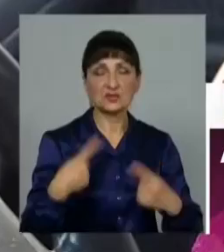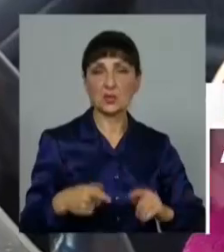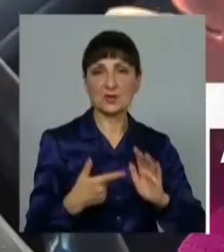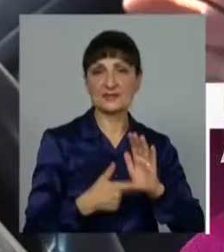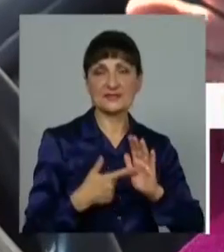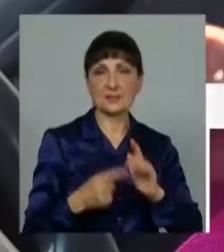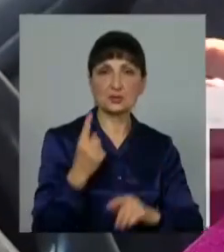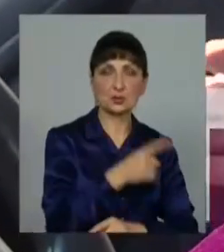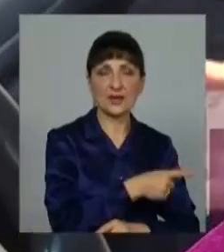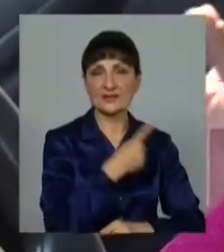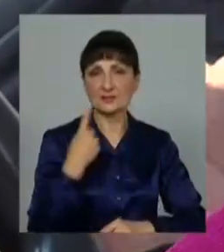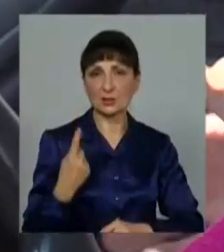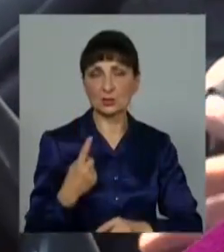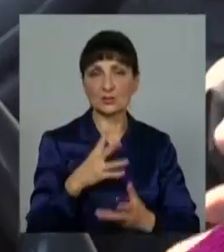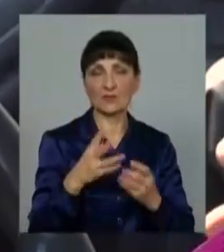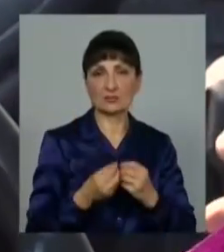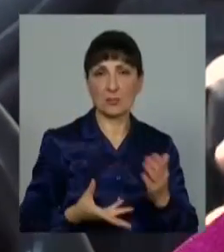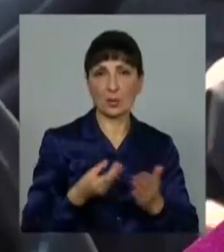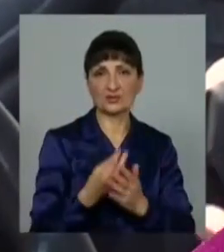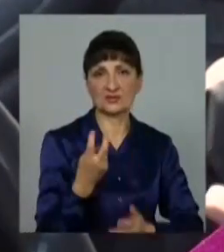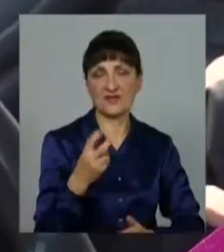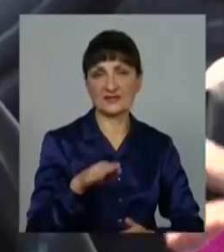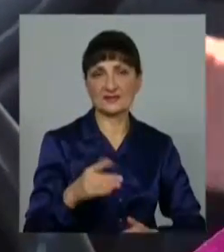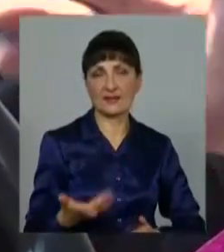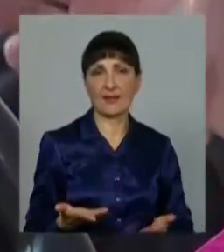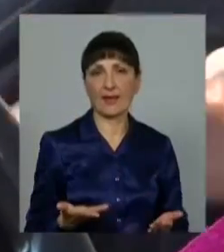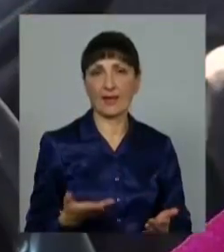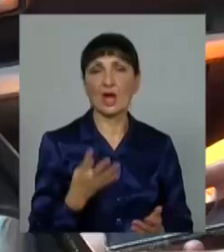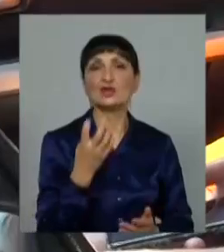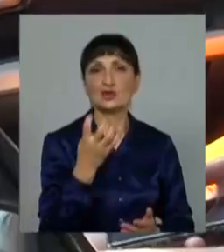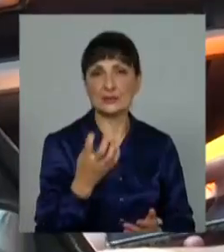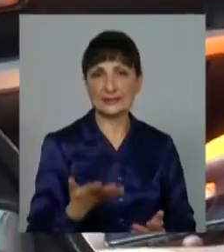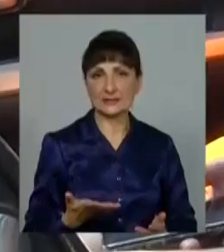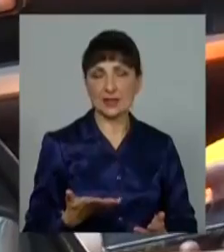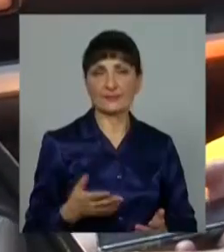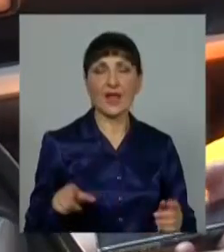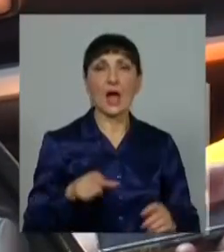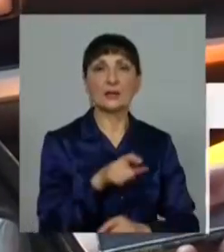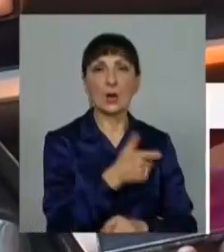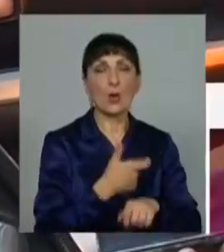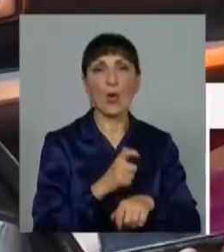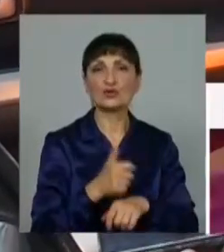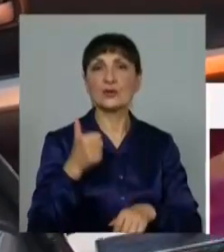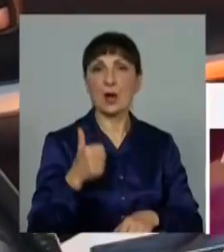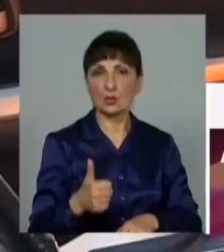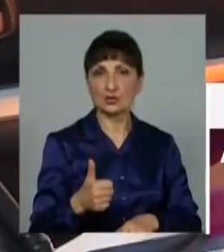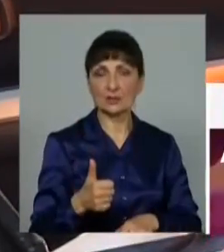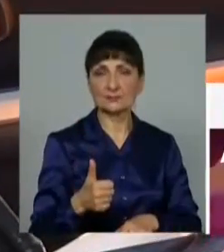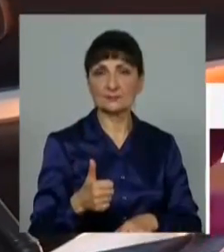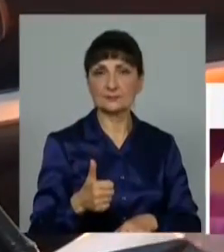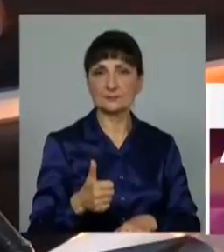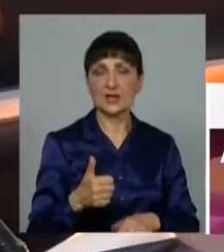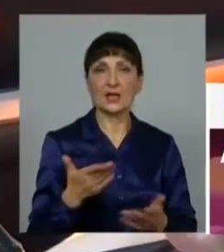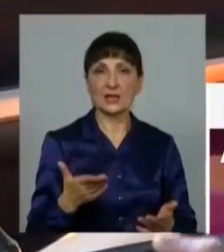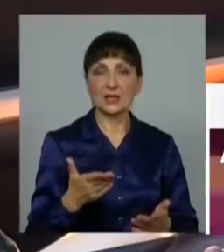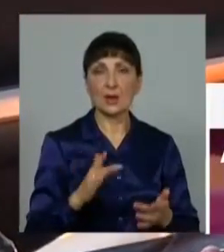70 туда, 70 обратно, платишь 200 тенге. 400. Дорога очень хорошая. Ну и